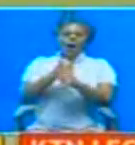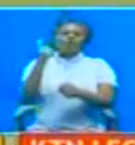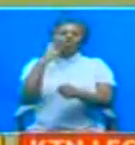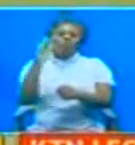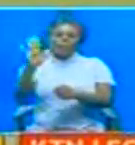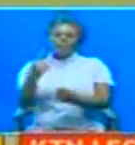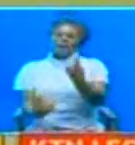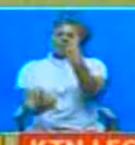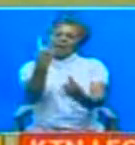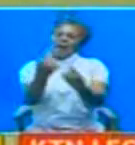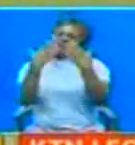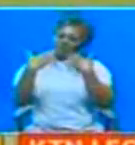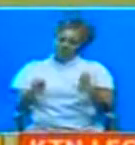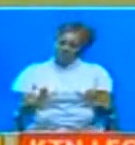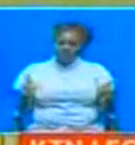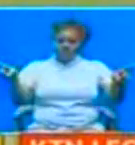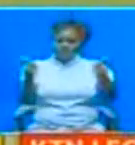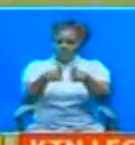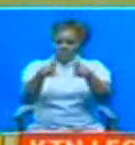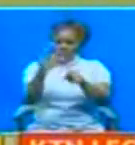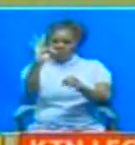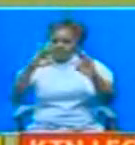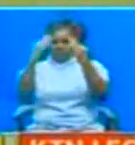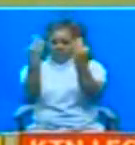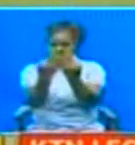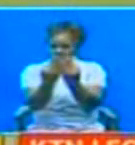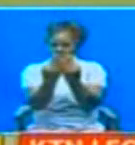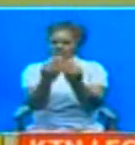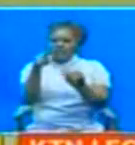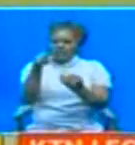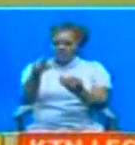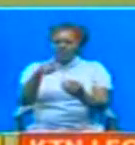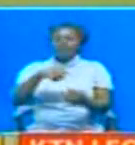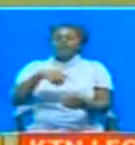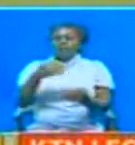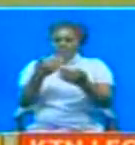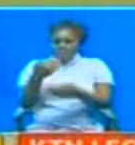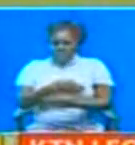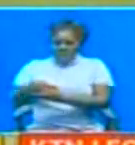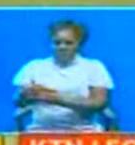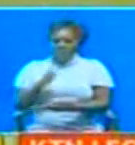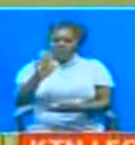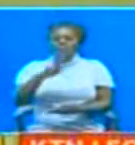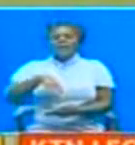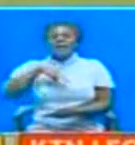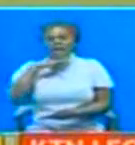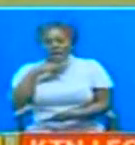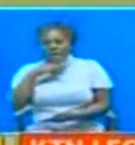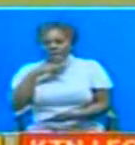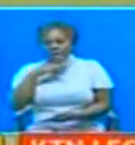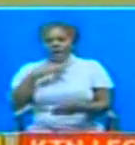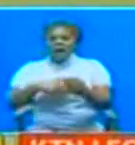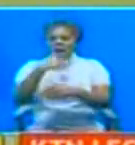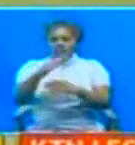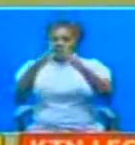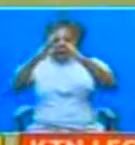moto mapema hii leo. Na vile vile familia moja huko Elgeyo Marakwet kwetu inaomboleza kifo cha mtoto wao vile vile ambaye alifariki baada